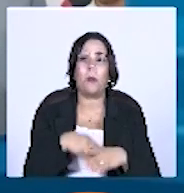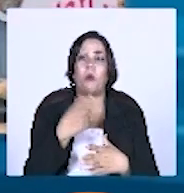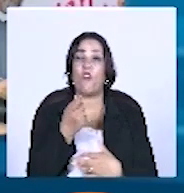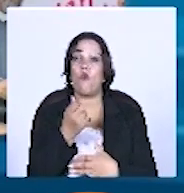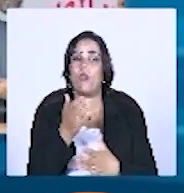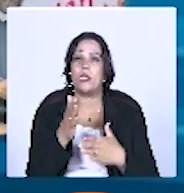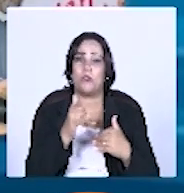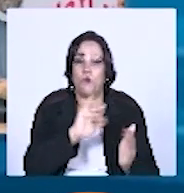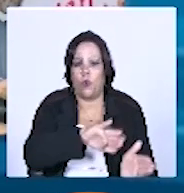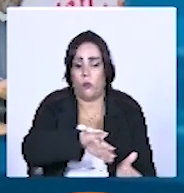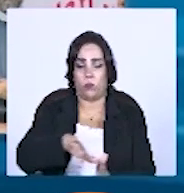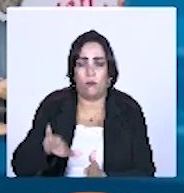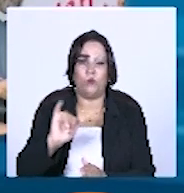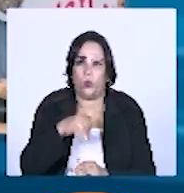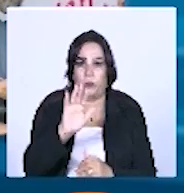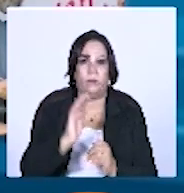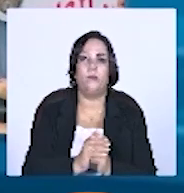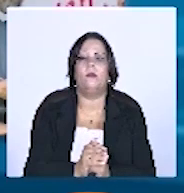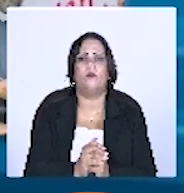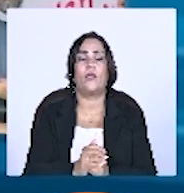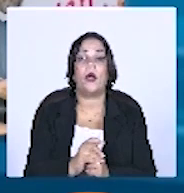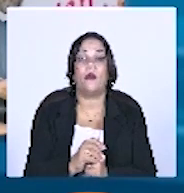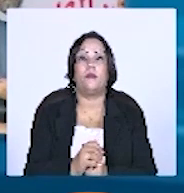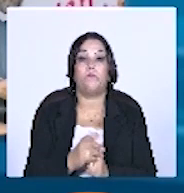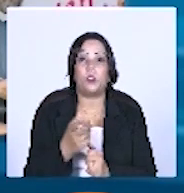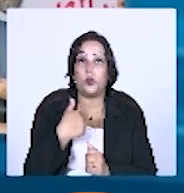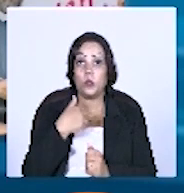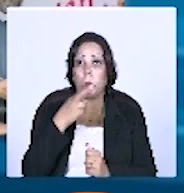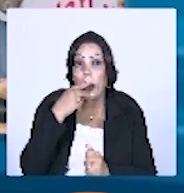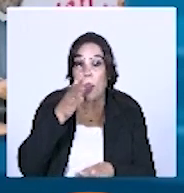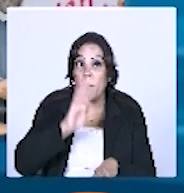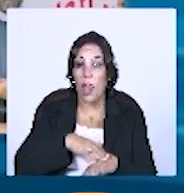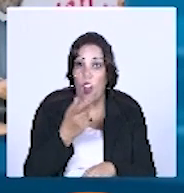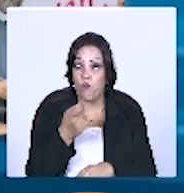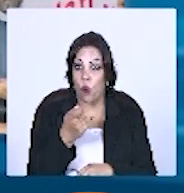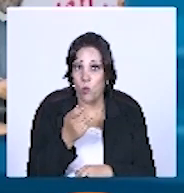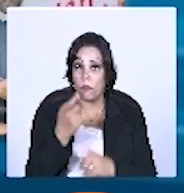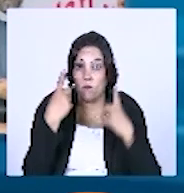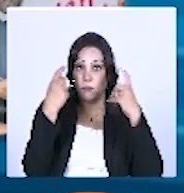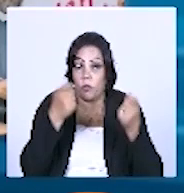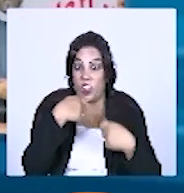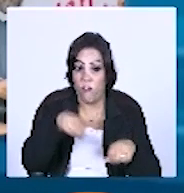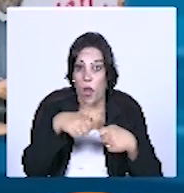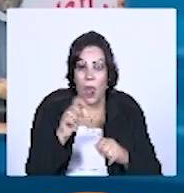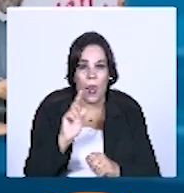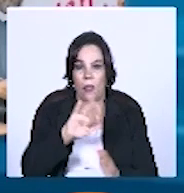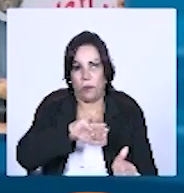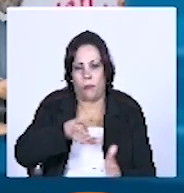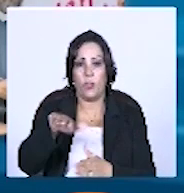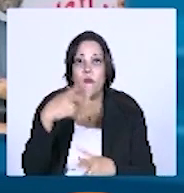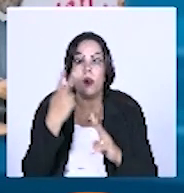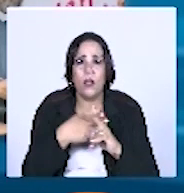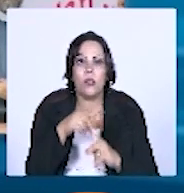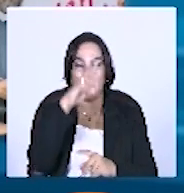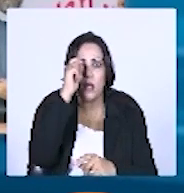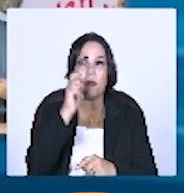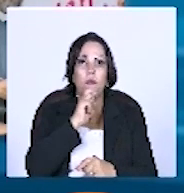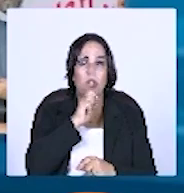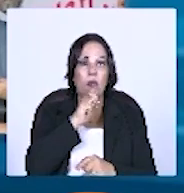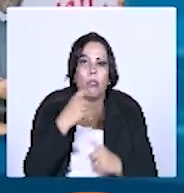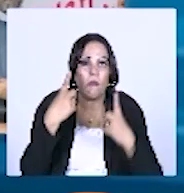المادي على يعني على جنب زي ما بيقولوا يعني مش انا ما بتكلمش دلوقتي في تكلفه الانتقالات لكن بعض الناس بتخاف على